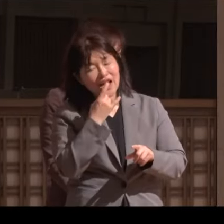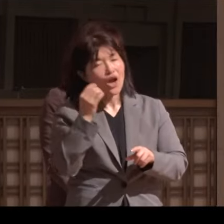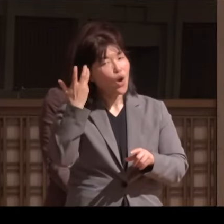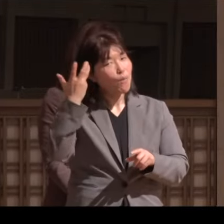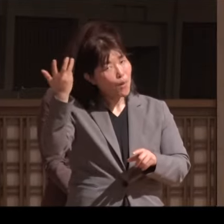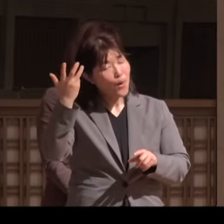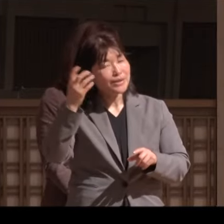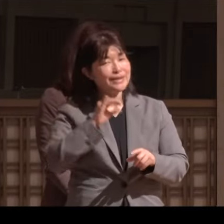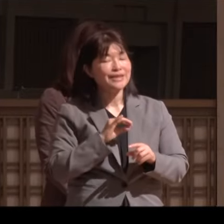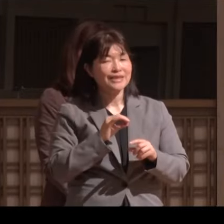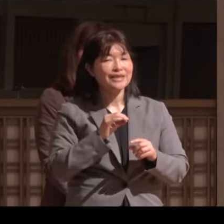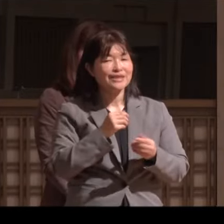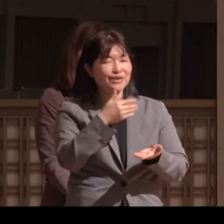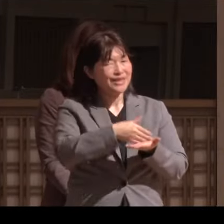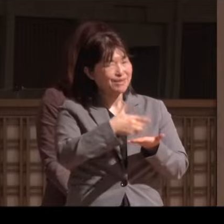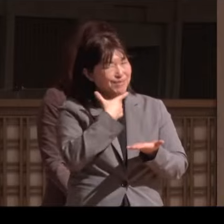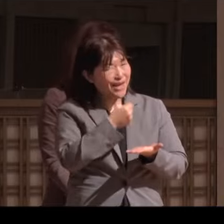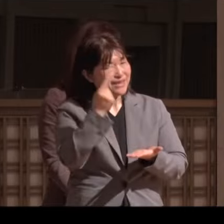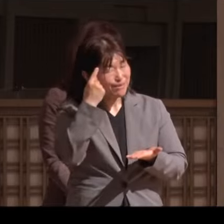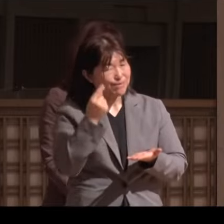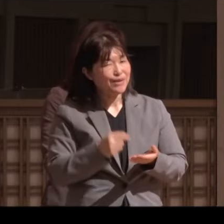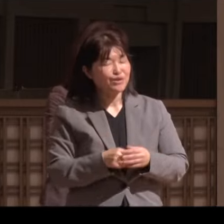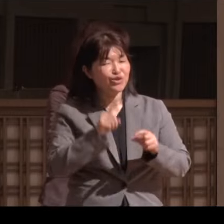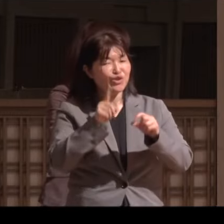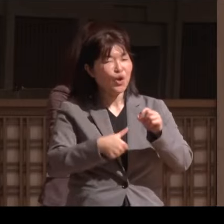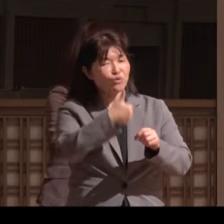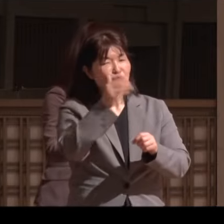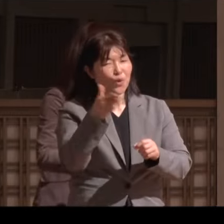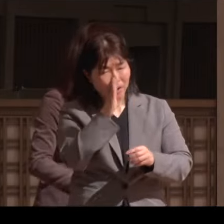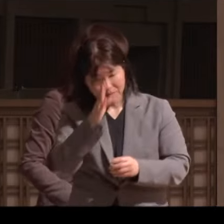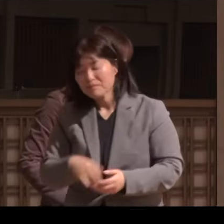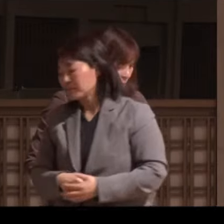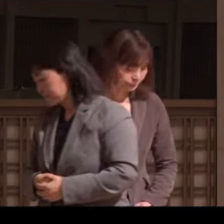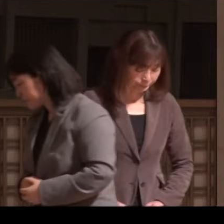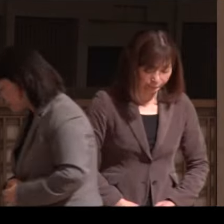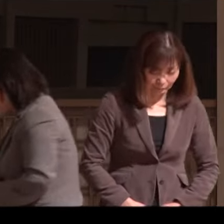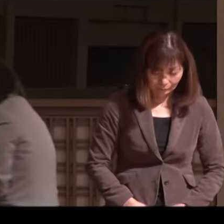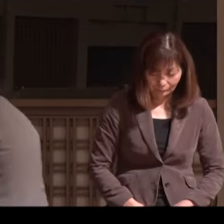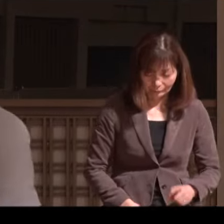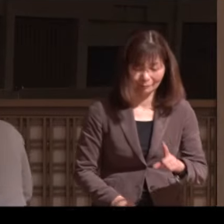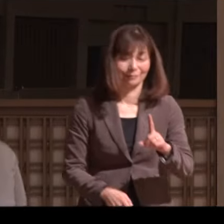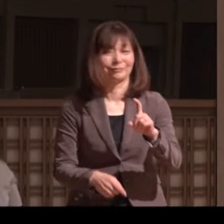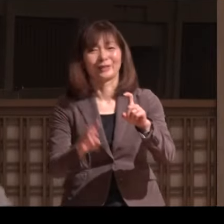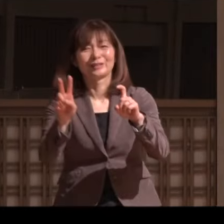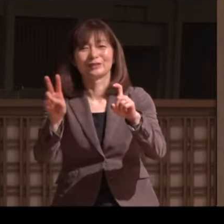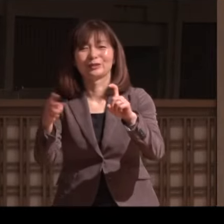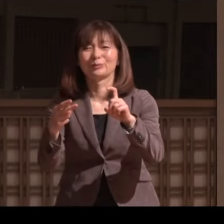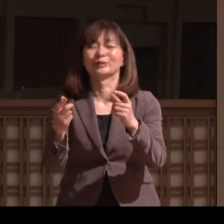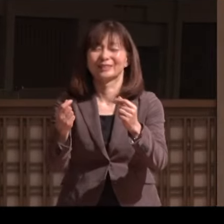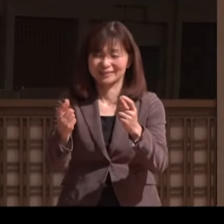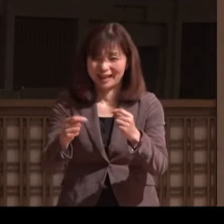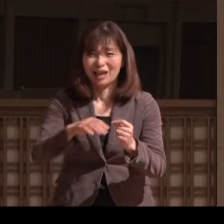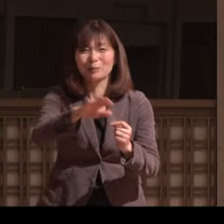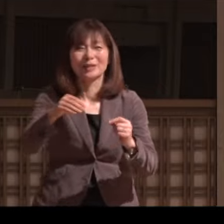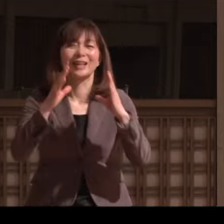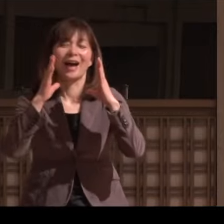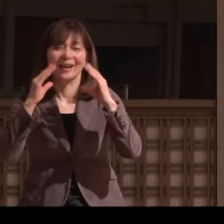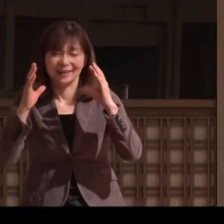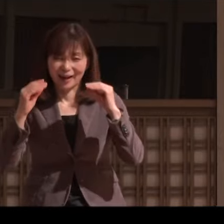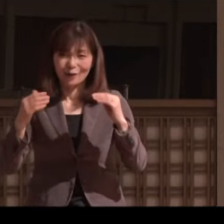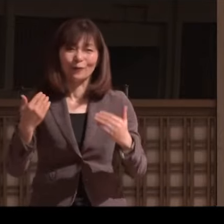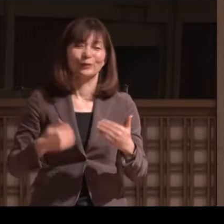応援メッセージをお一言ずつ世界局所の方からはいお願いします10秒ですね10秒です皆さん笑顔とえ